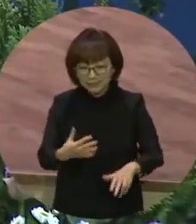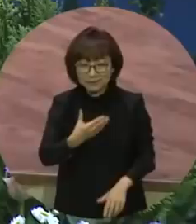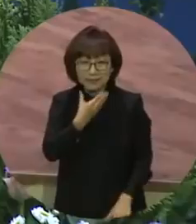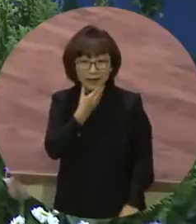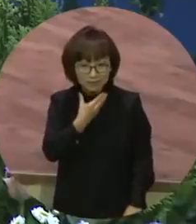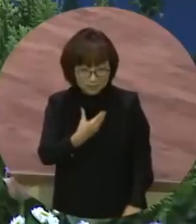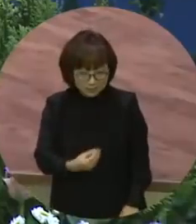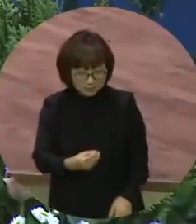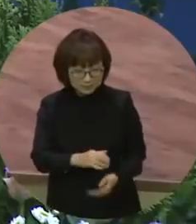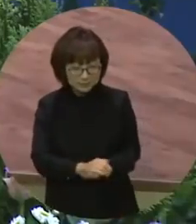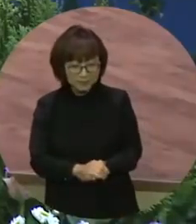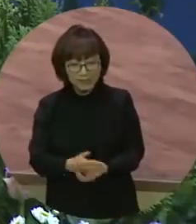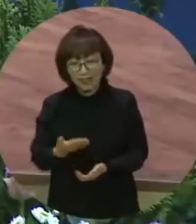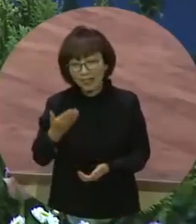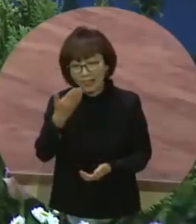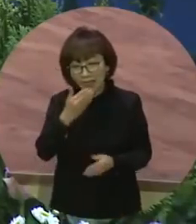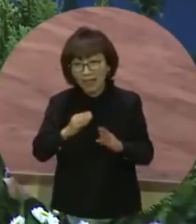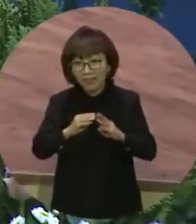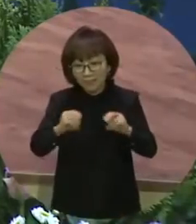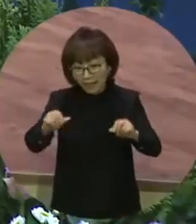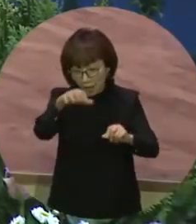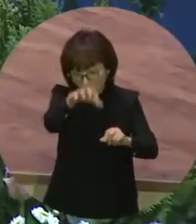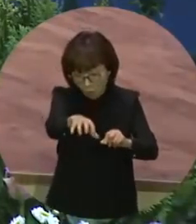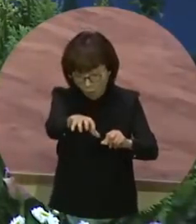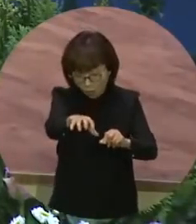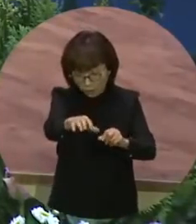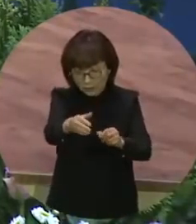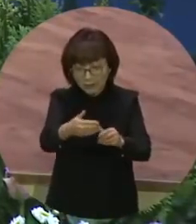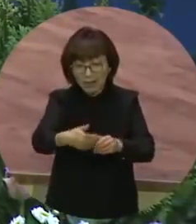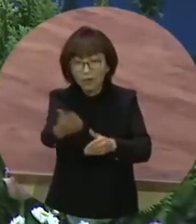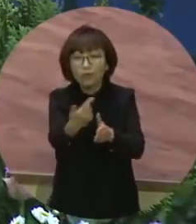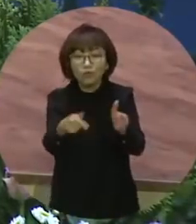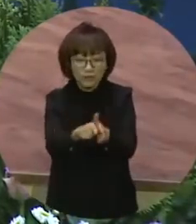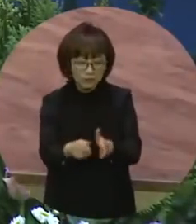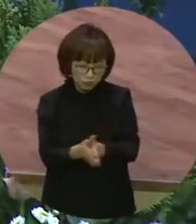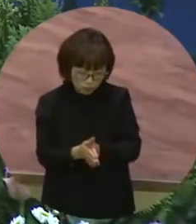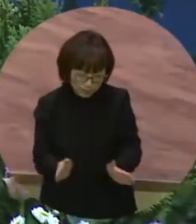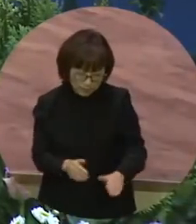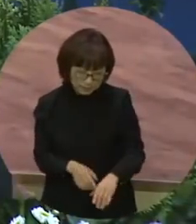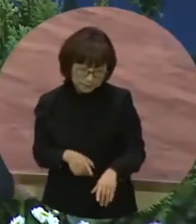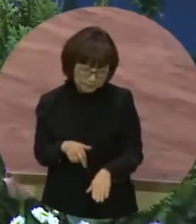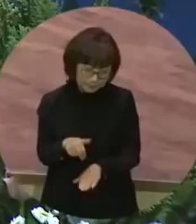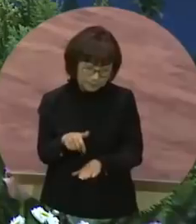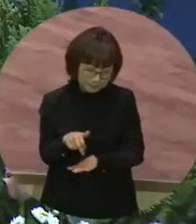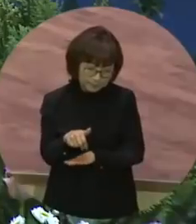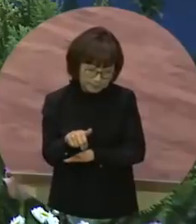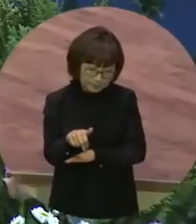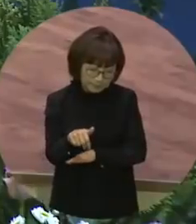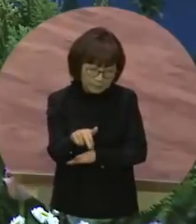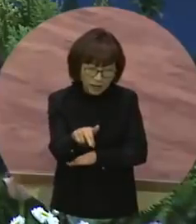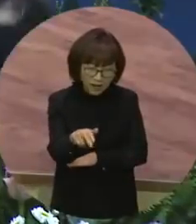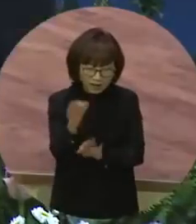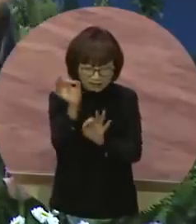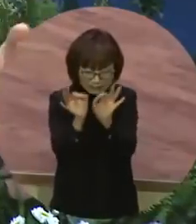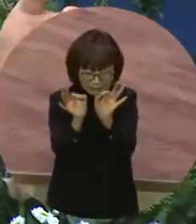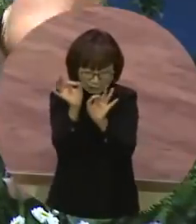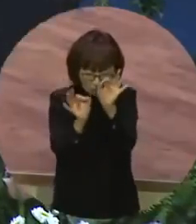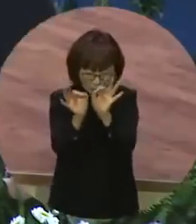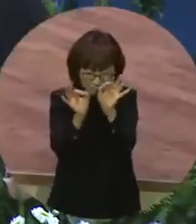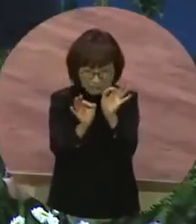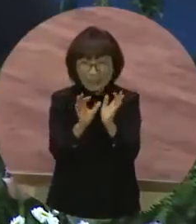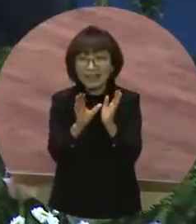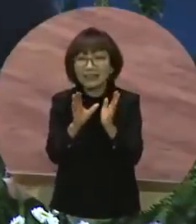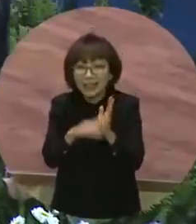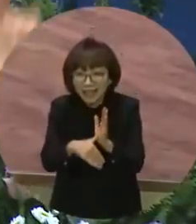꿀이라는 가나안 땅으로 창세기 12장이 출발하잖아요. 자, 가는 과정 속에 아브라함이 잘못하고 실수할 때 누가 지킵니까? 하나님